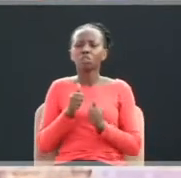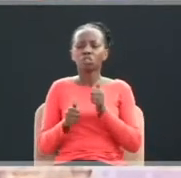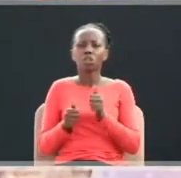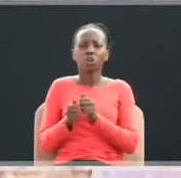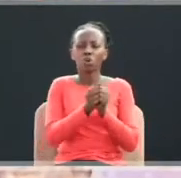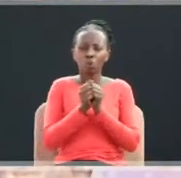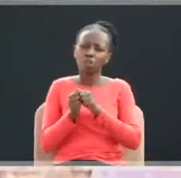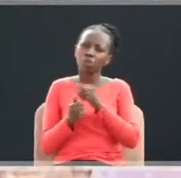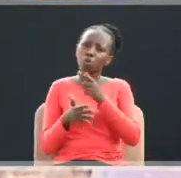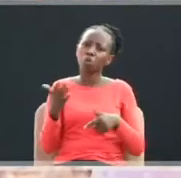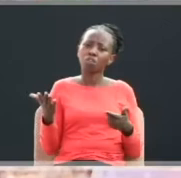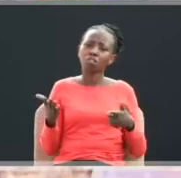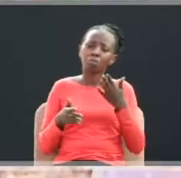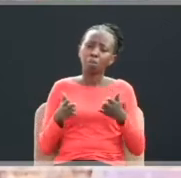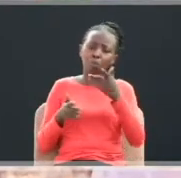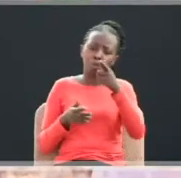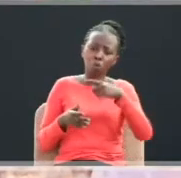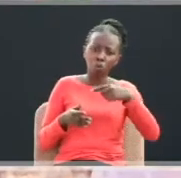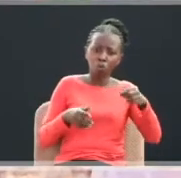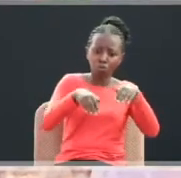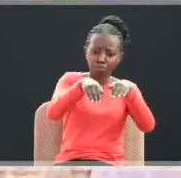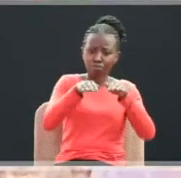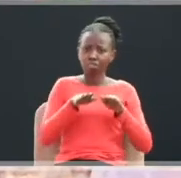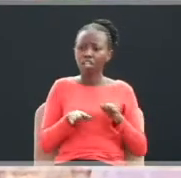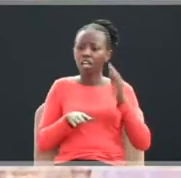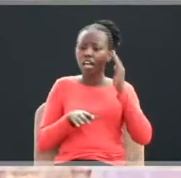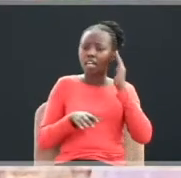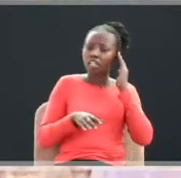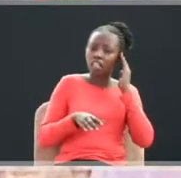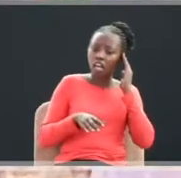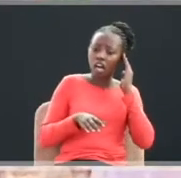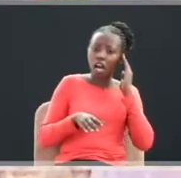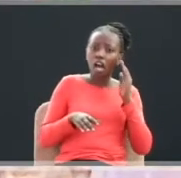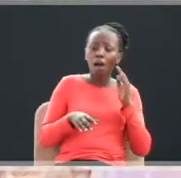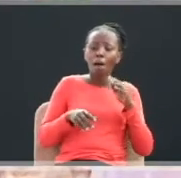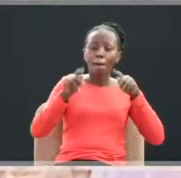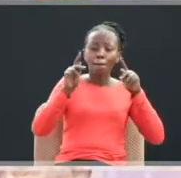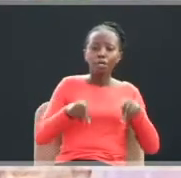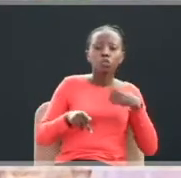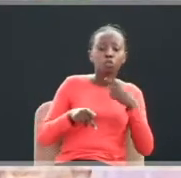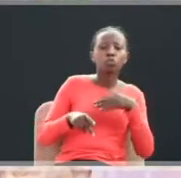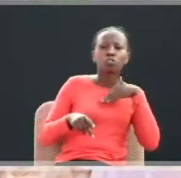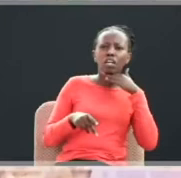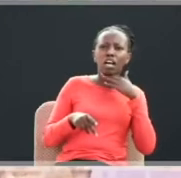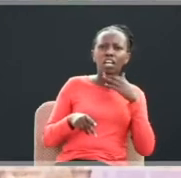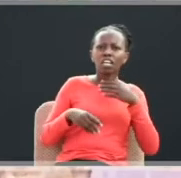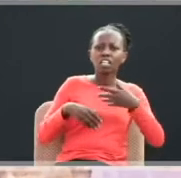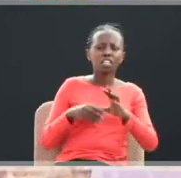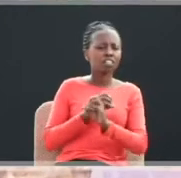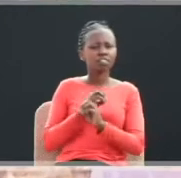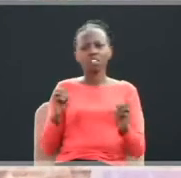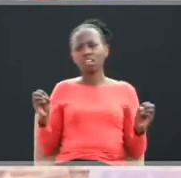Sijui umeenda mazishi, ukasikia hakuna story, kwa sababu jamaa hakuacha kitu. Tumeenda zingine unashindwa, hey, si jamaa